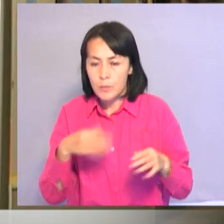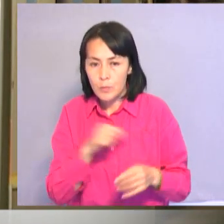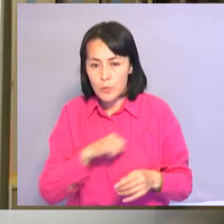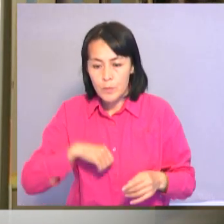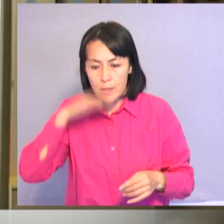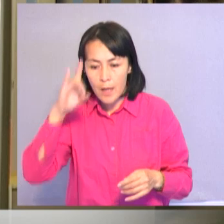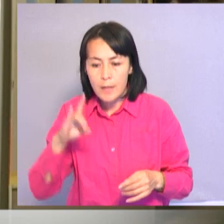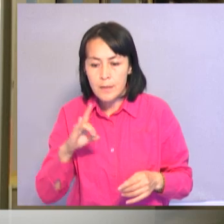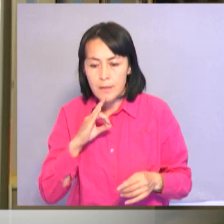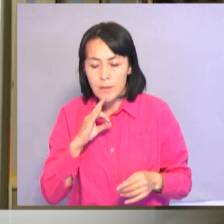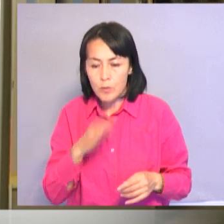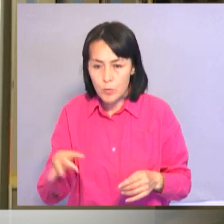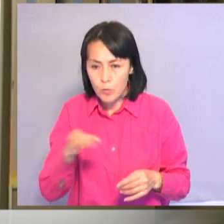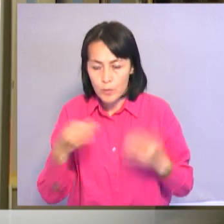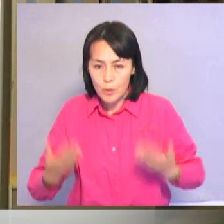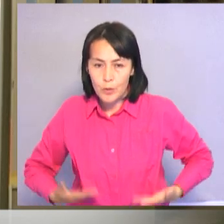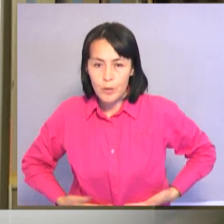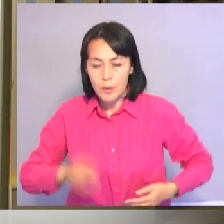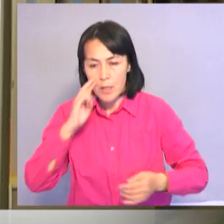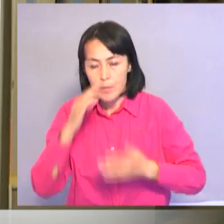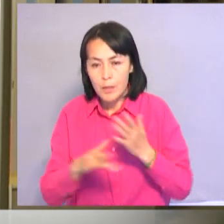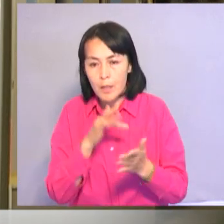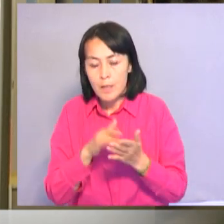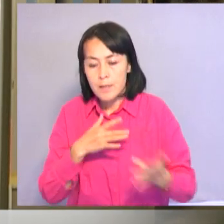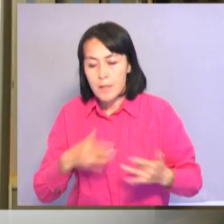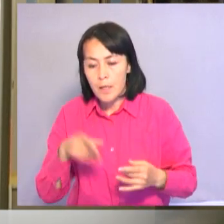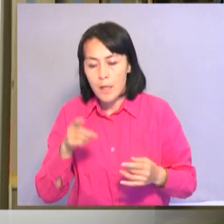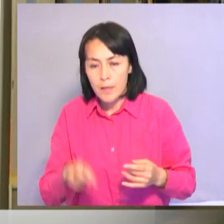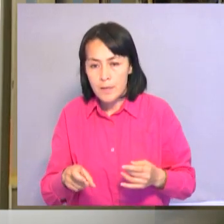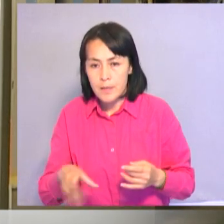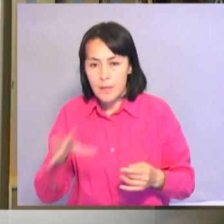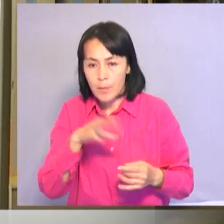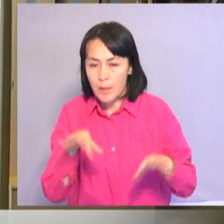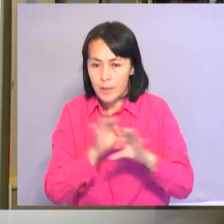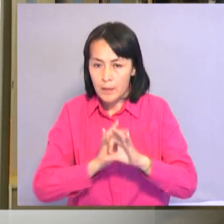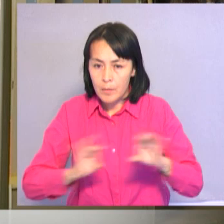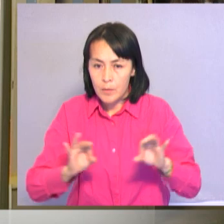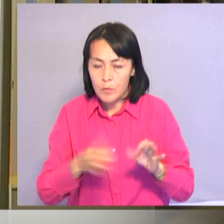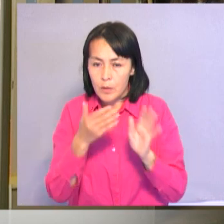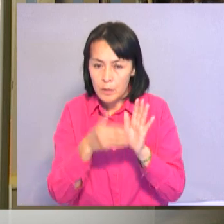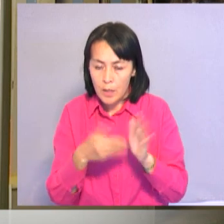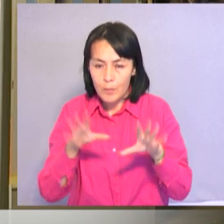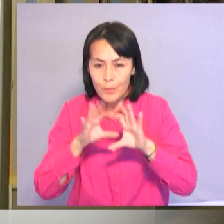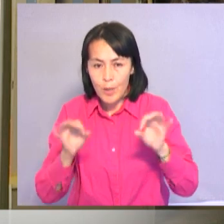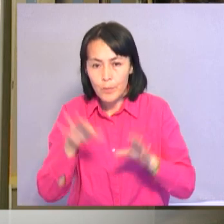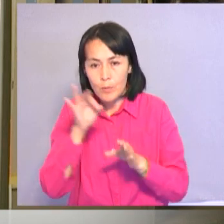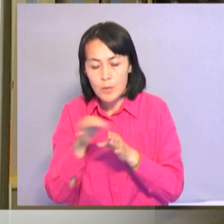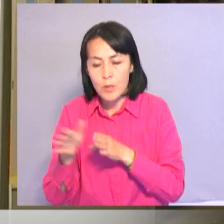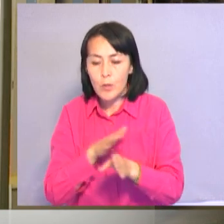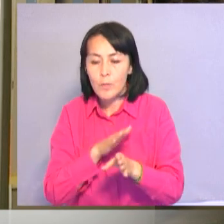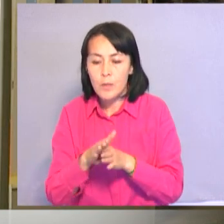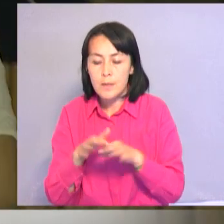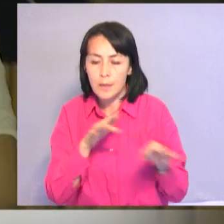өзіміздің өңірлік әншілерді, осы Шымкент қаласының әншілерін, атақты әншілеріміз бар керемет, соларды дәріптеу мақсатында ұйымдастырылып